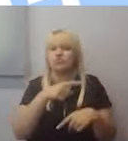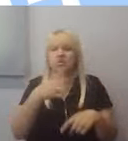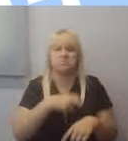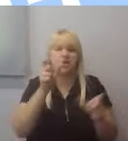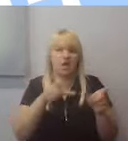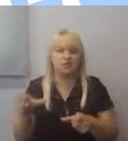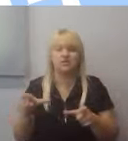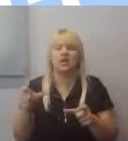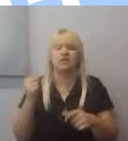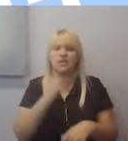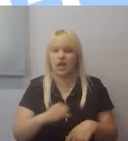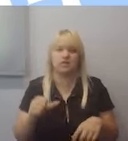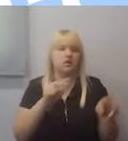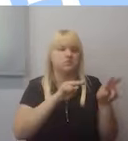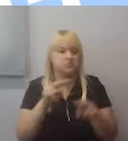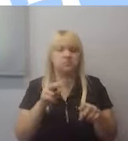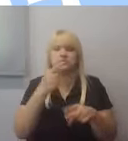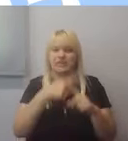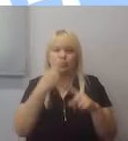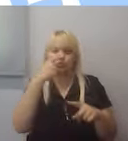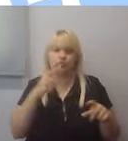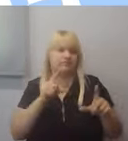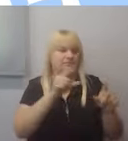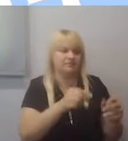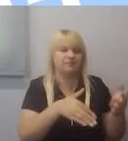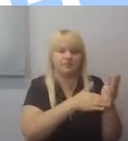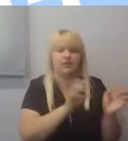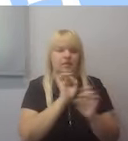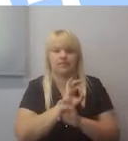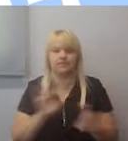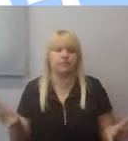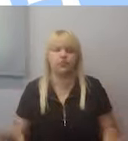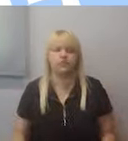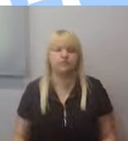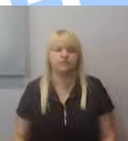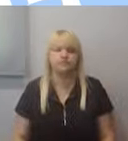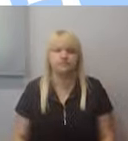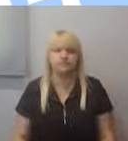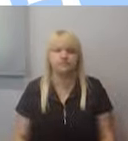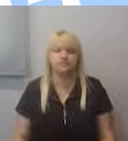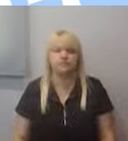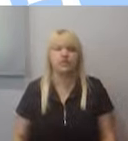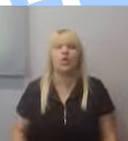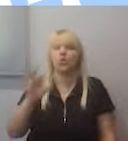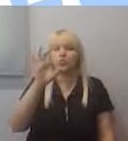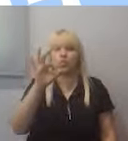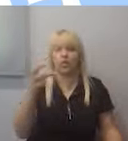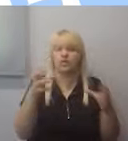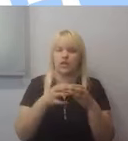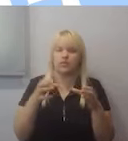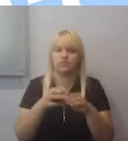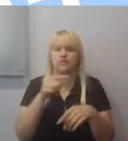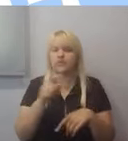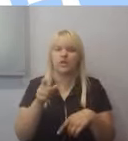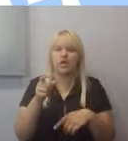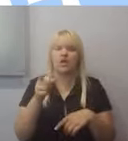pārraudzībā x stundā es uzsveru mēs runājam par x stundu un nultā grupa ir tie pacienti un arī